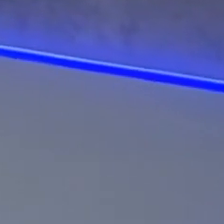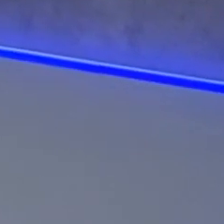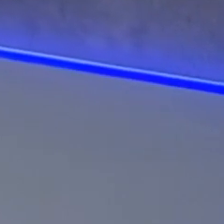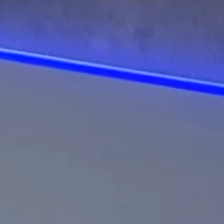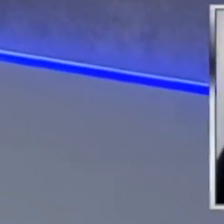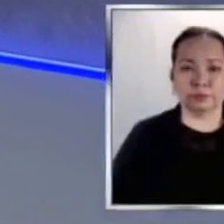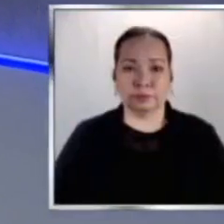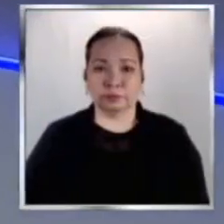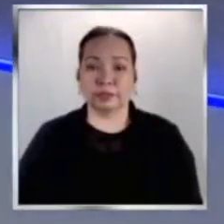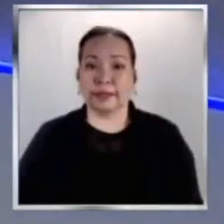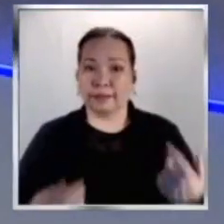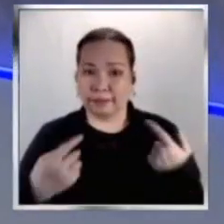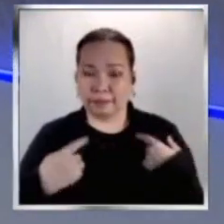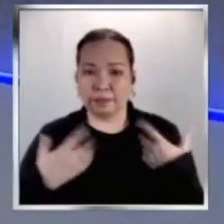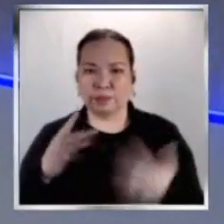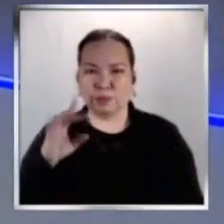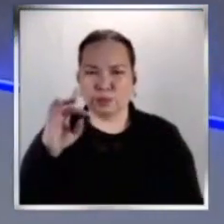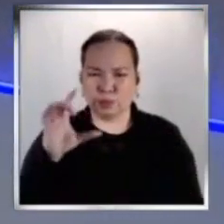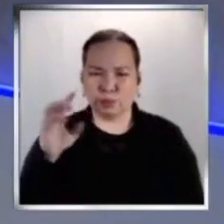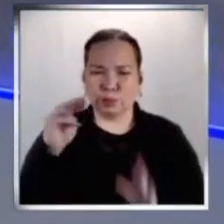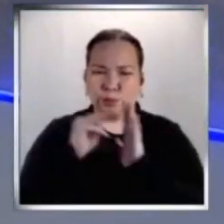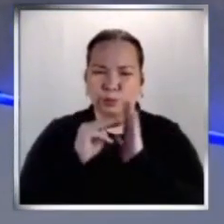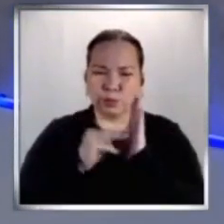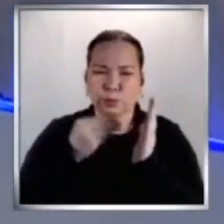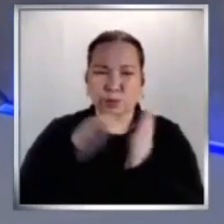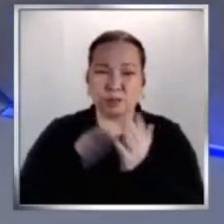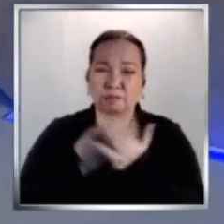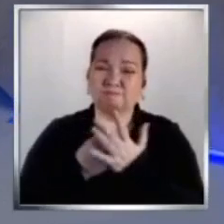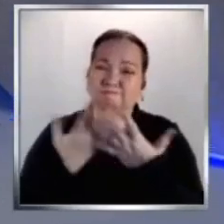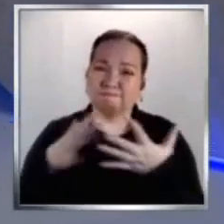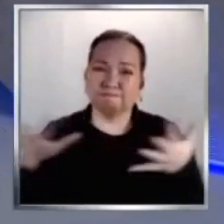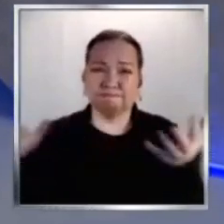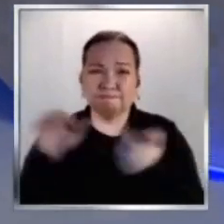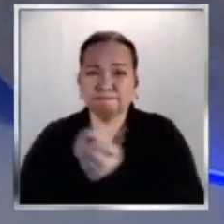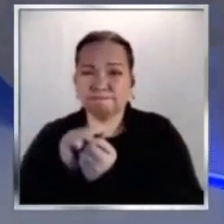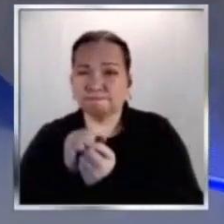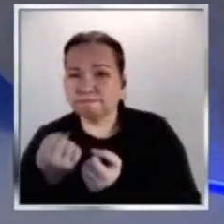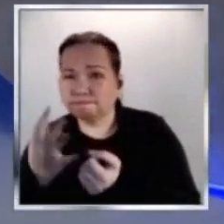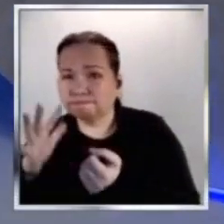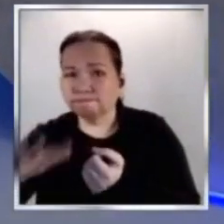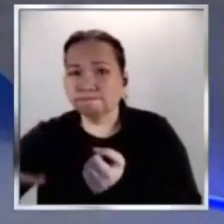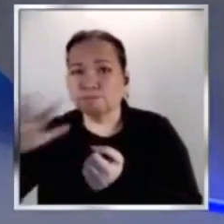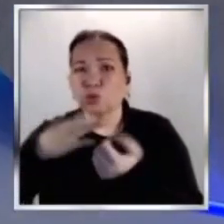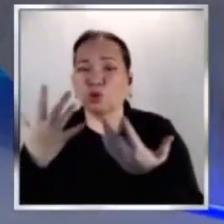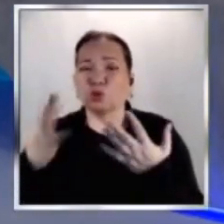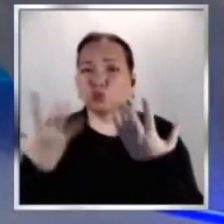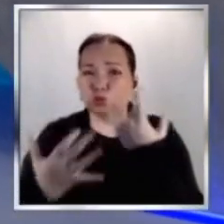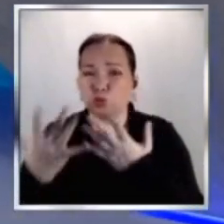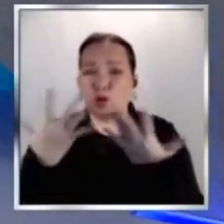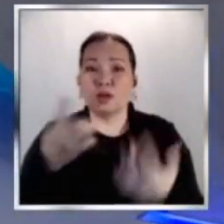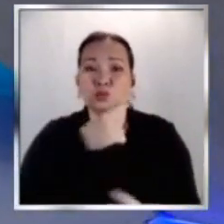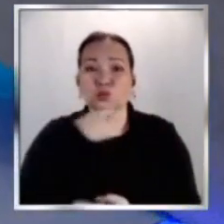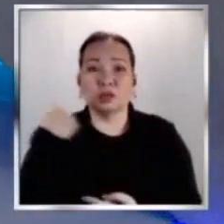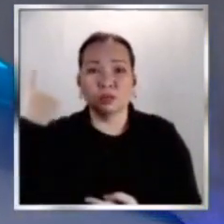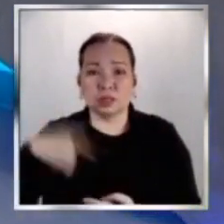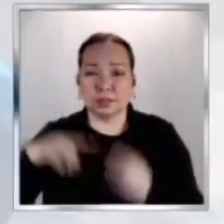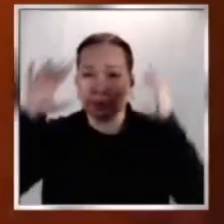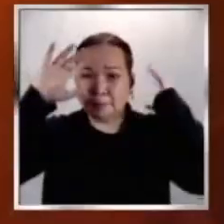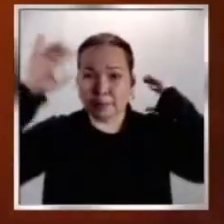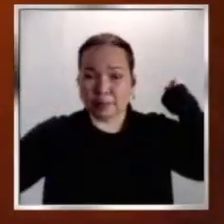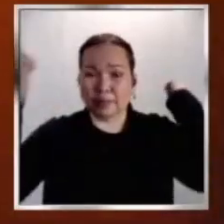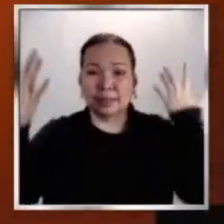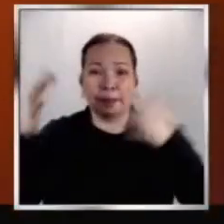Nasa 100 million peso sa halaga ng pinsala ang naitala matapos masunog ang ikalawang palapag ng Russian Embassy sa Dasmariñas Village sa Makati